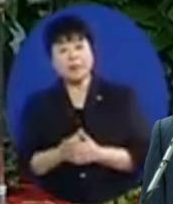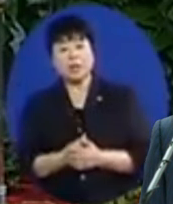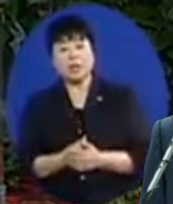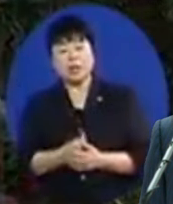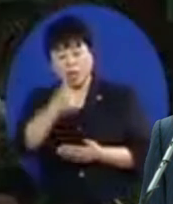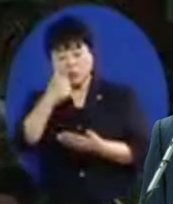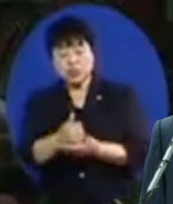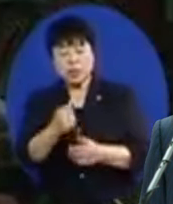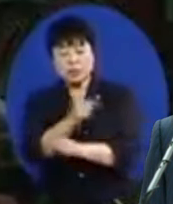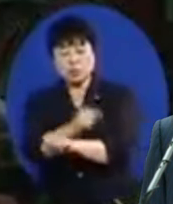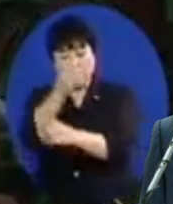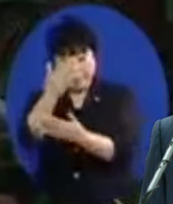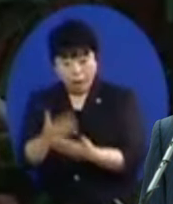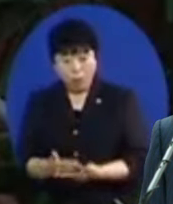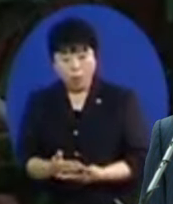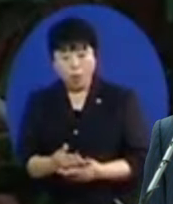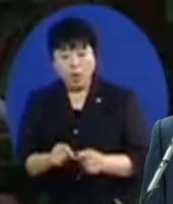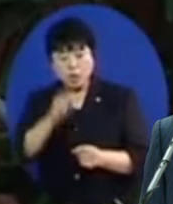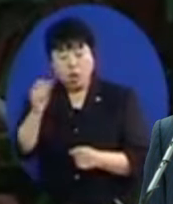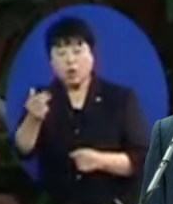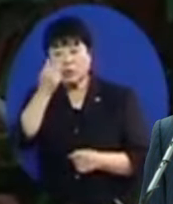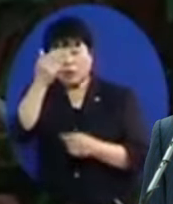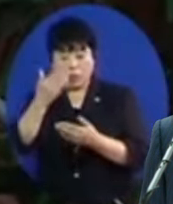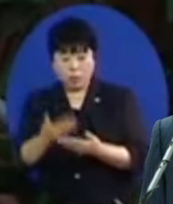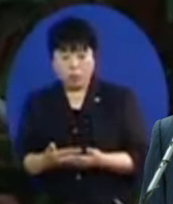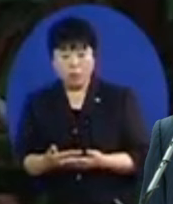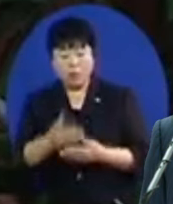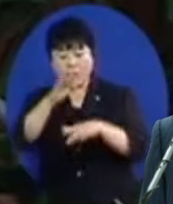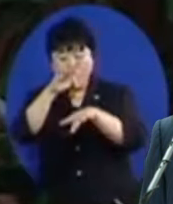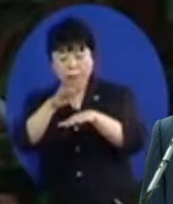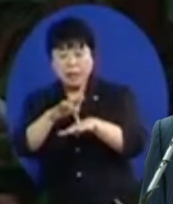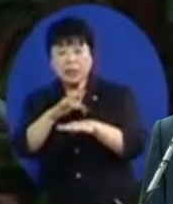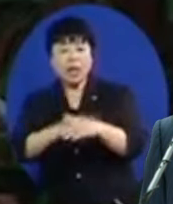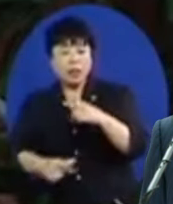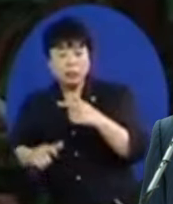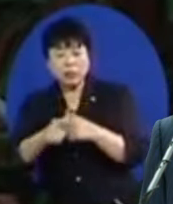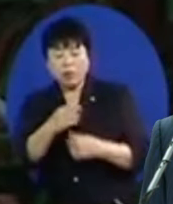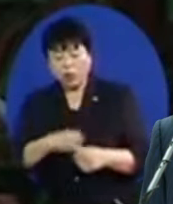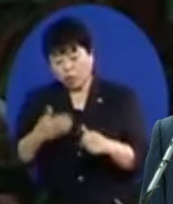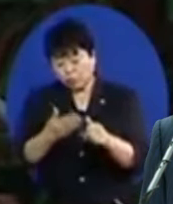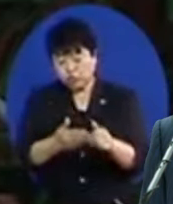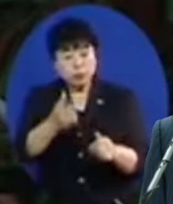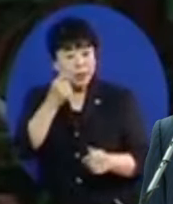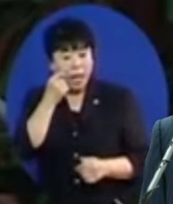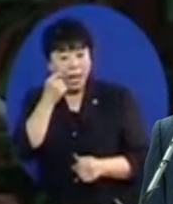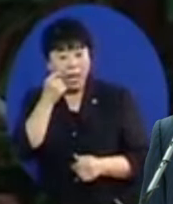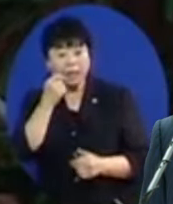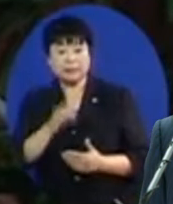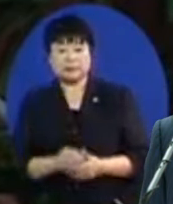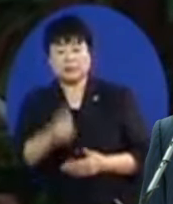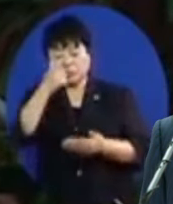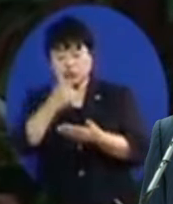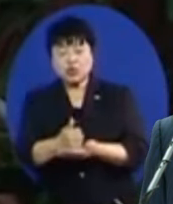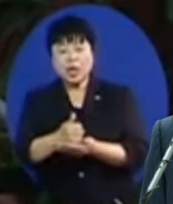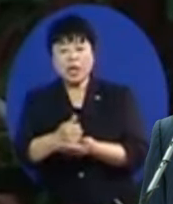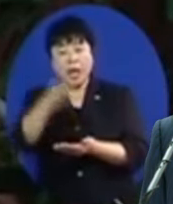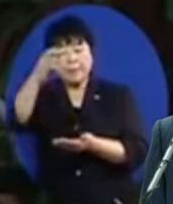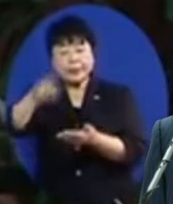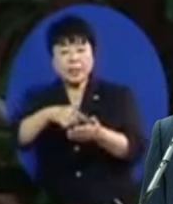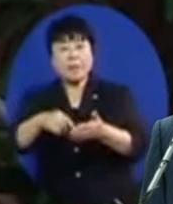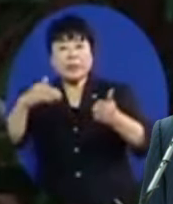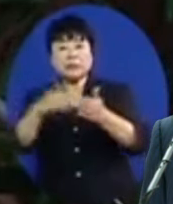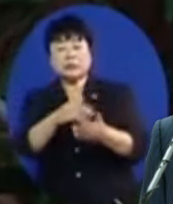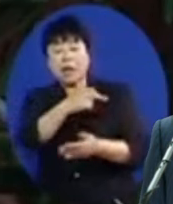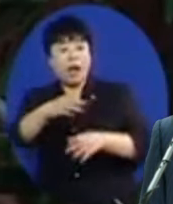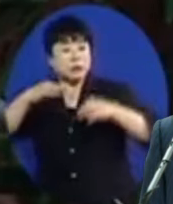우리는 죄에서 용서함 받고 영원히 살아난 것입니다. 마귀가 우리를 더 이상 괴롭히지 못합니다. 우리는 죄값을 다 갚았다고 큰소리